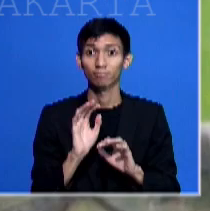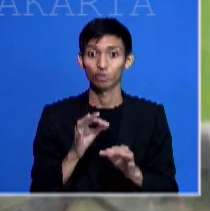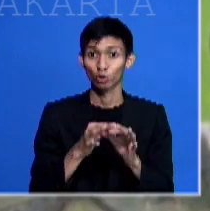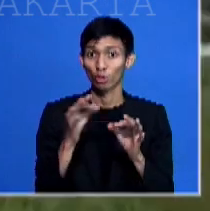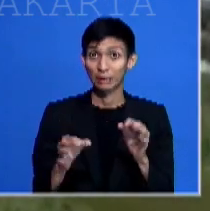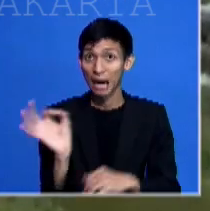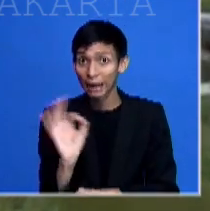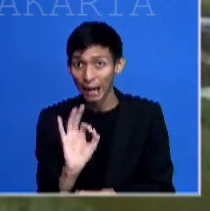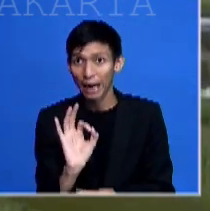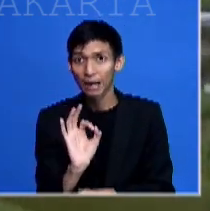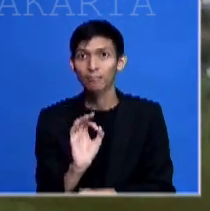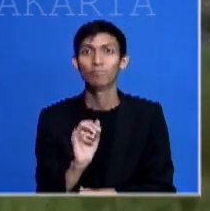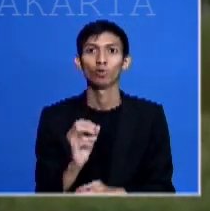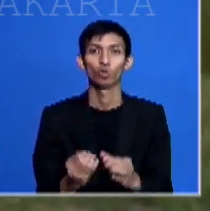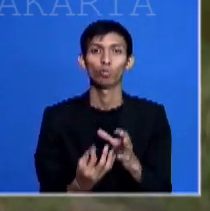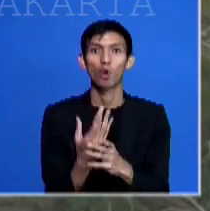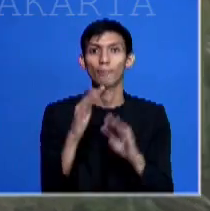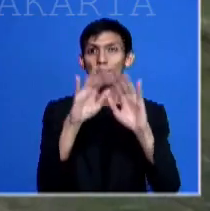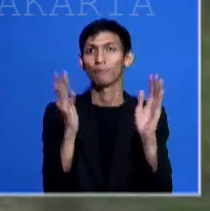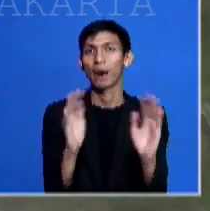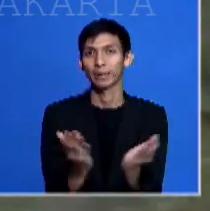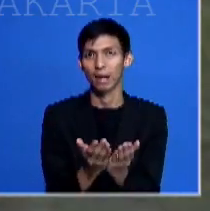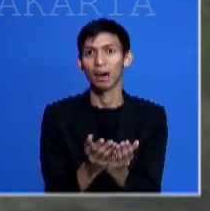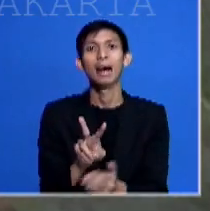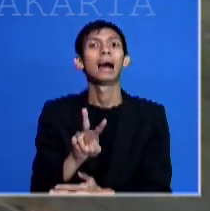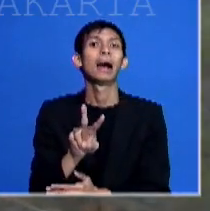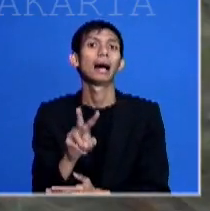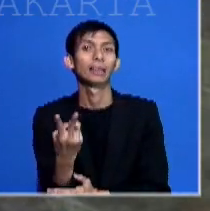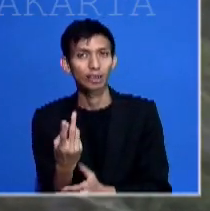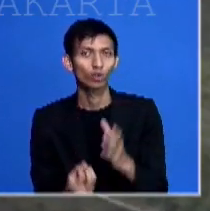gantos tanaman olah tetanen sanesipun. Mekaten Margo Laras, Asung Palapuran.